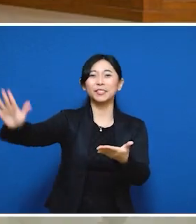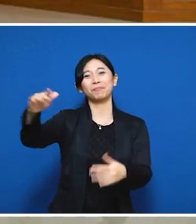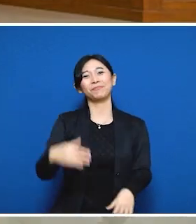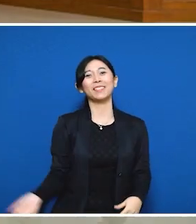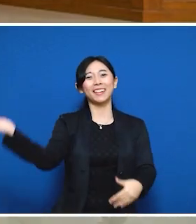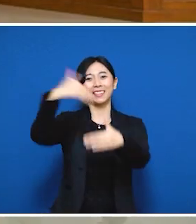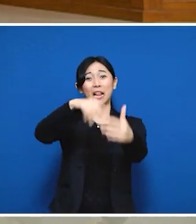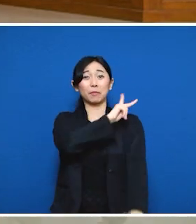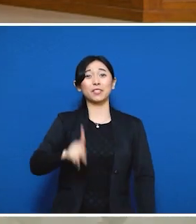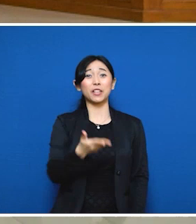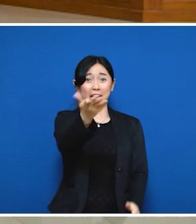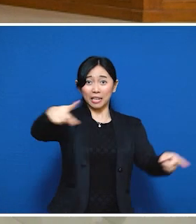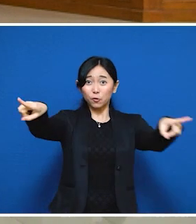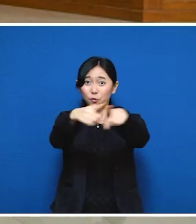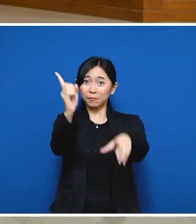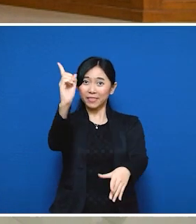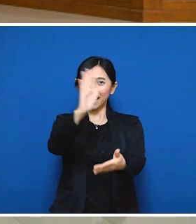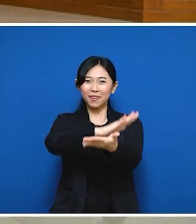diampuni.